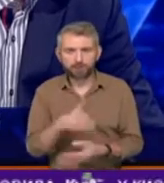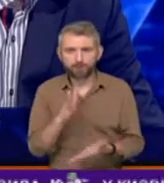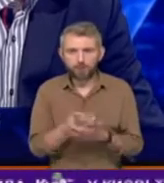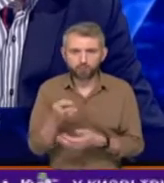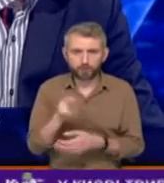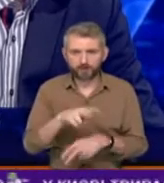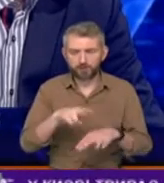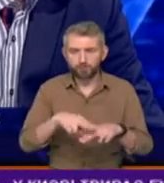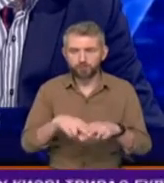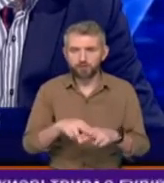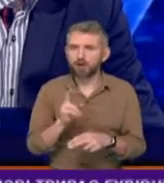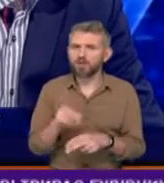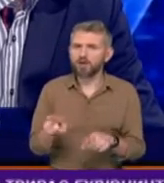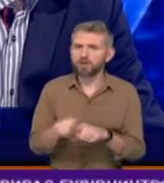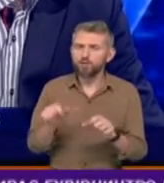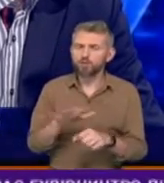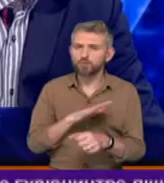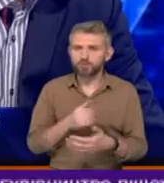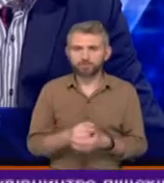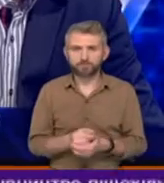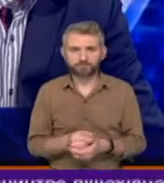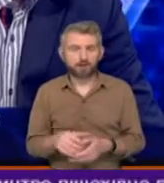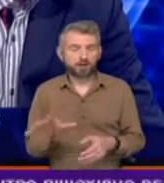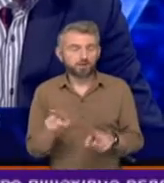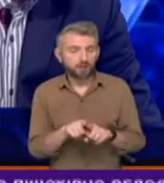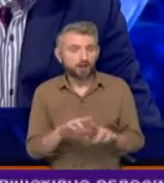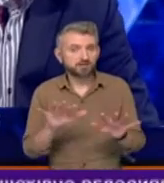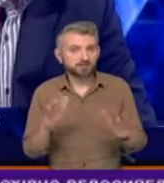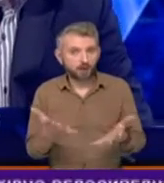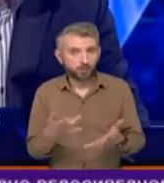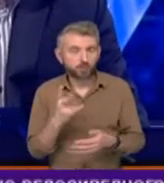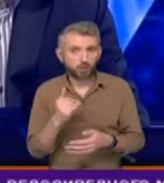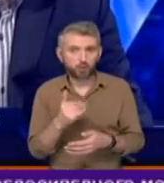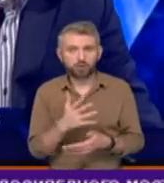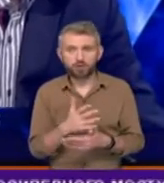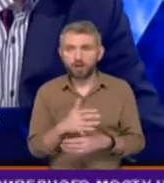подвійне громадянство. А як це так може бути? Це так сталося.